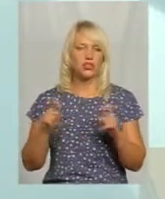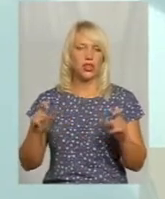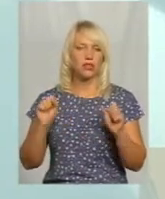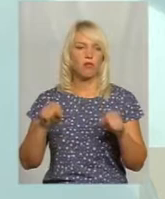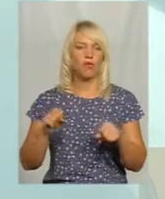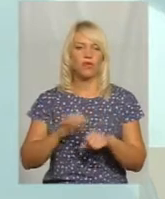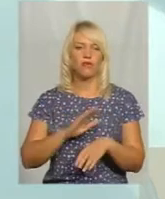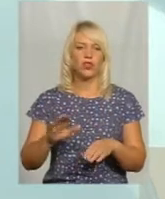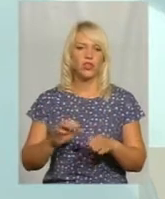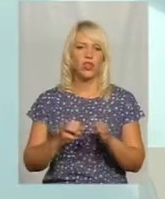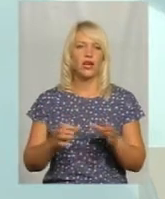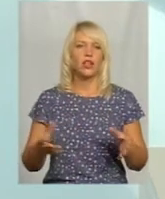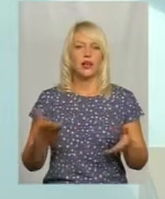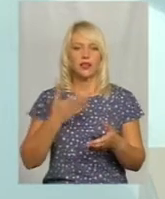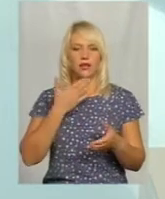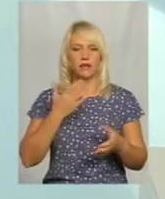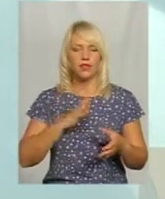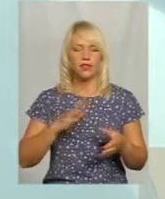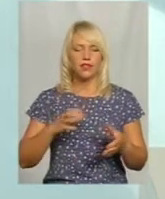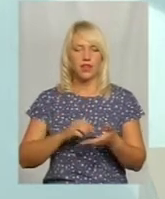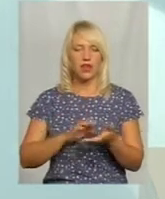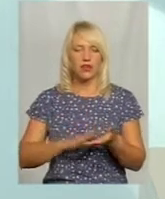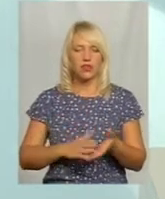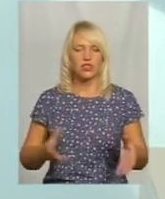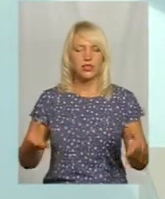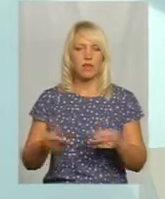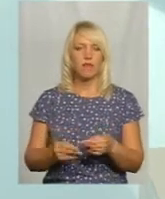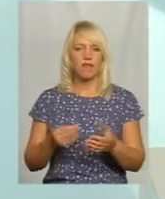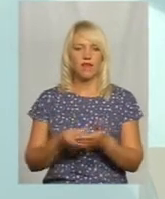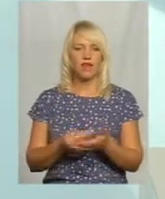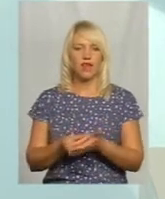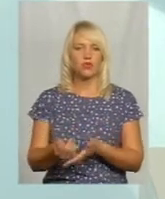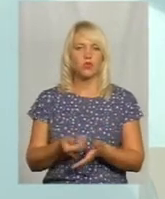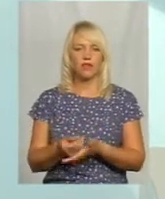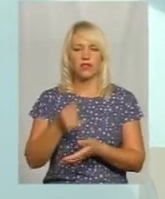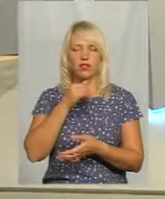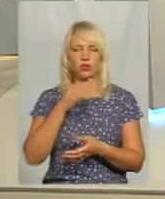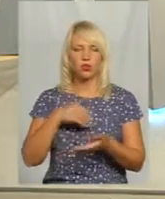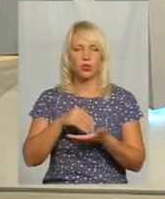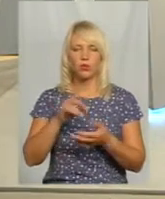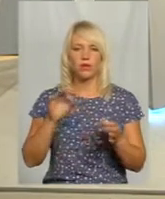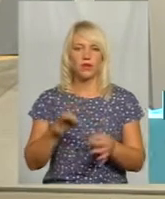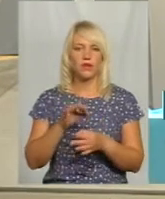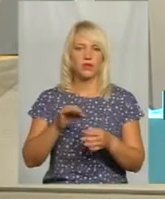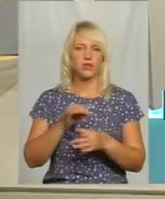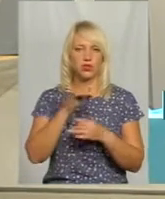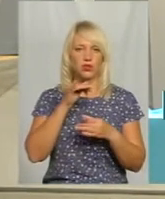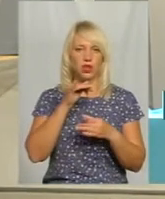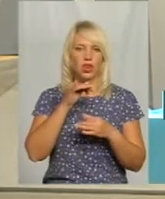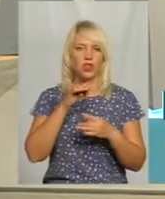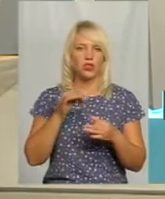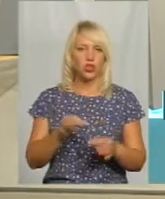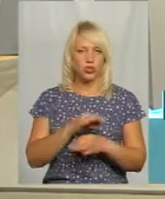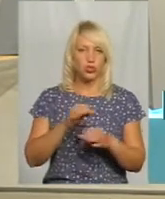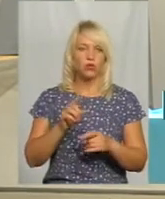не заклавши співфінансування райони чи ОТГ, не змогли закупити абсолютно нічого, тому що не було